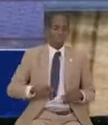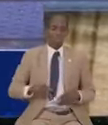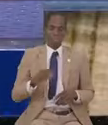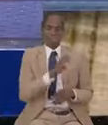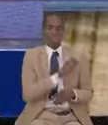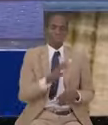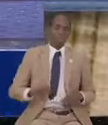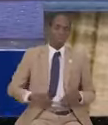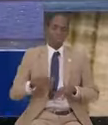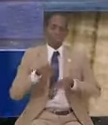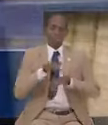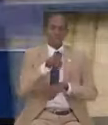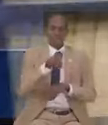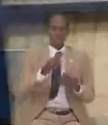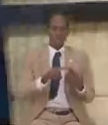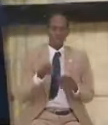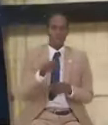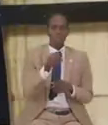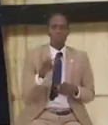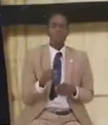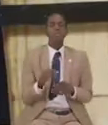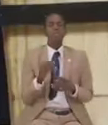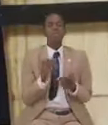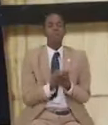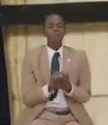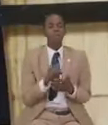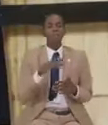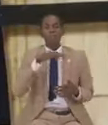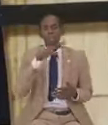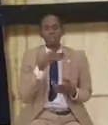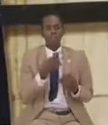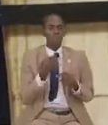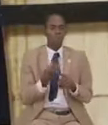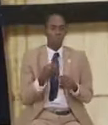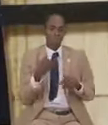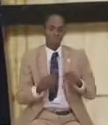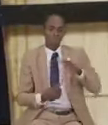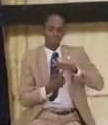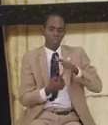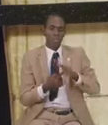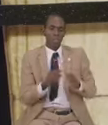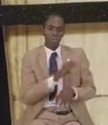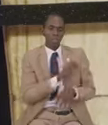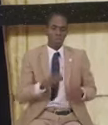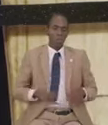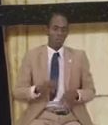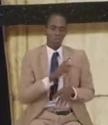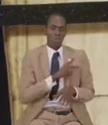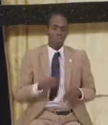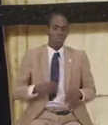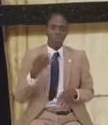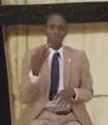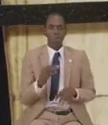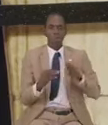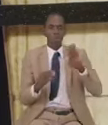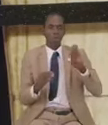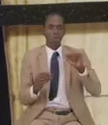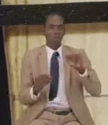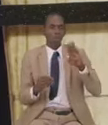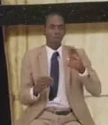vous envoie ceci linkite venant du grand chef de l'empereur de Babylone du roi de Babylone qui